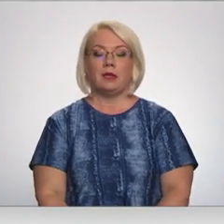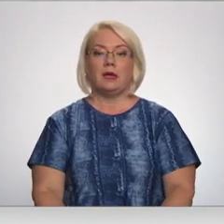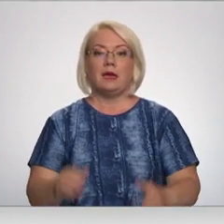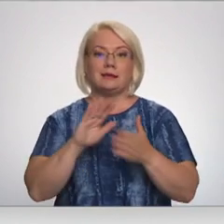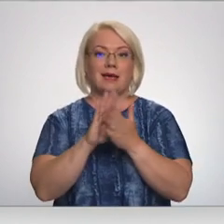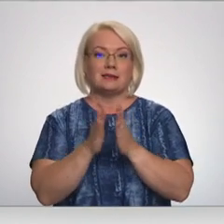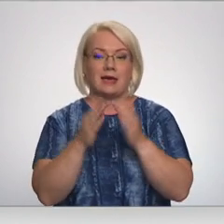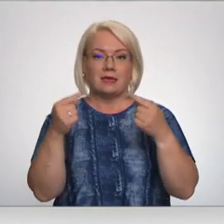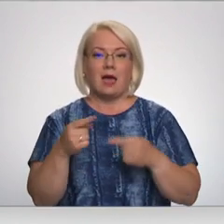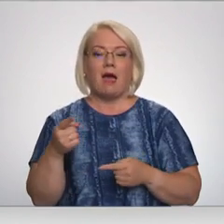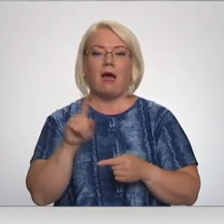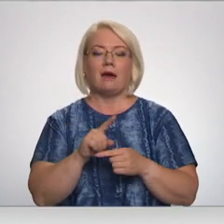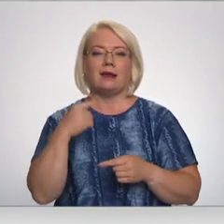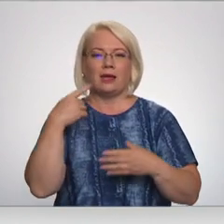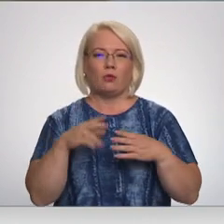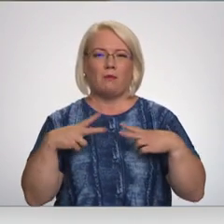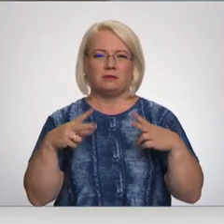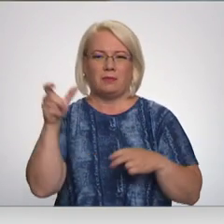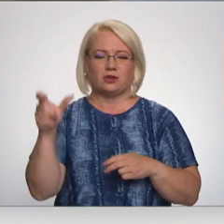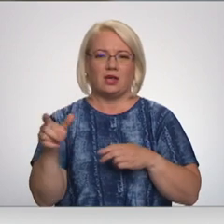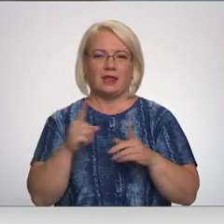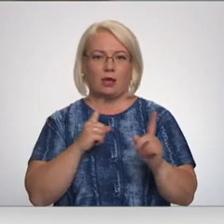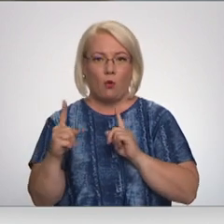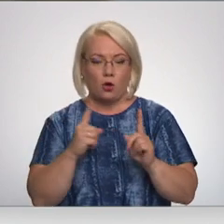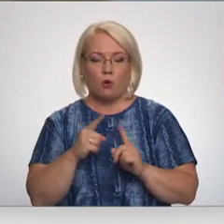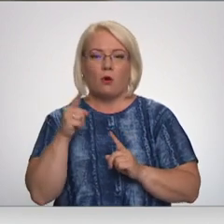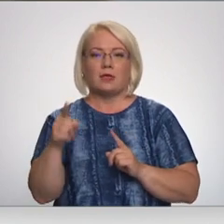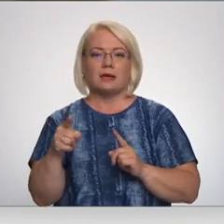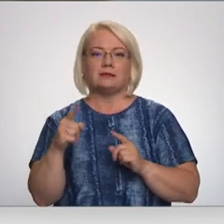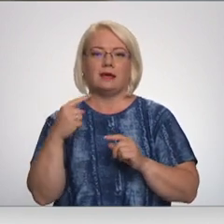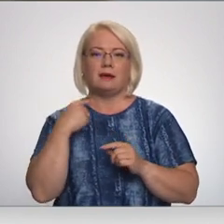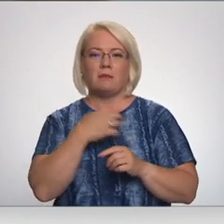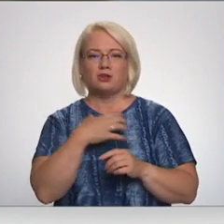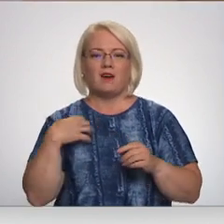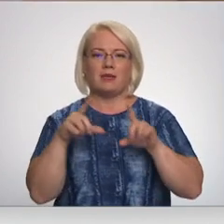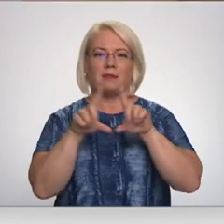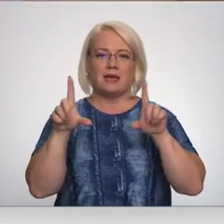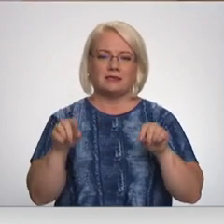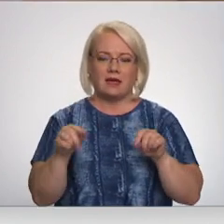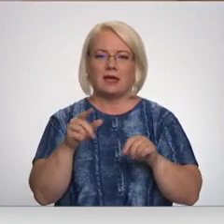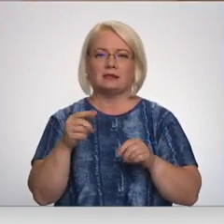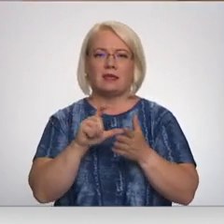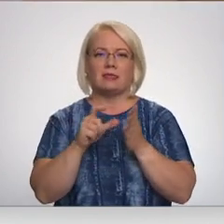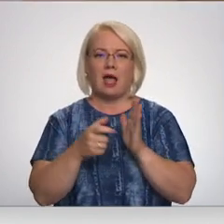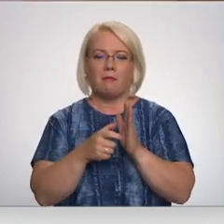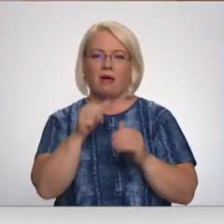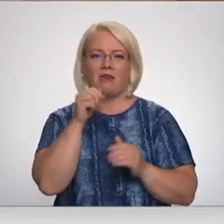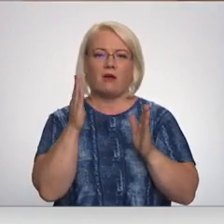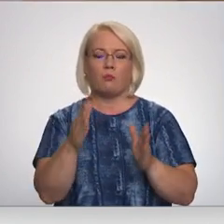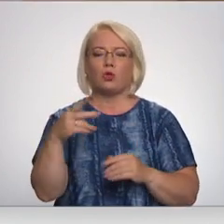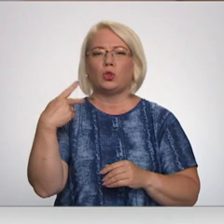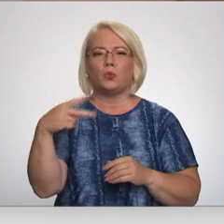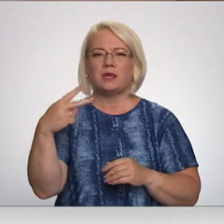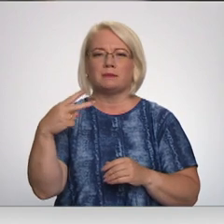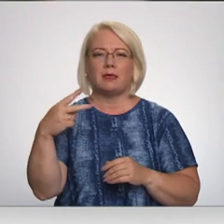Saskaņā ar Staķa rīkojumu telpu temperatūrai domas iestāžu telpās darba laikā nevajadzētu pārsniegt 20,5 grādus pēc